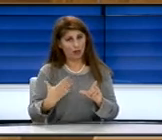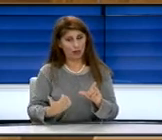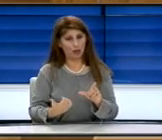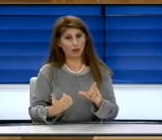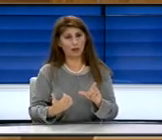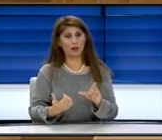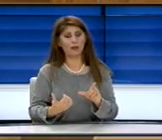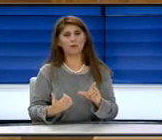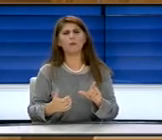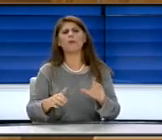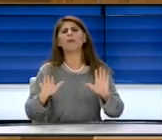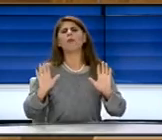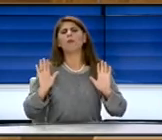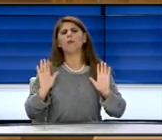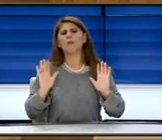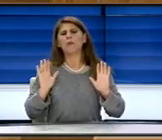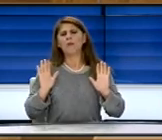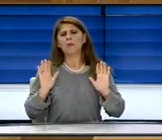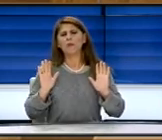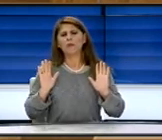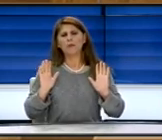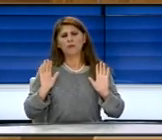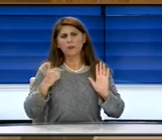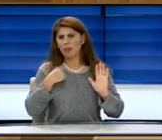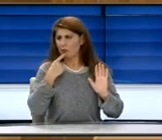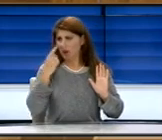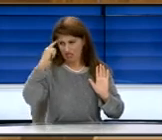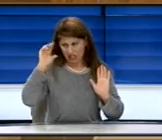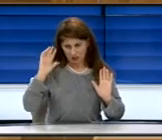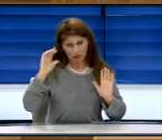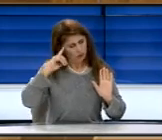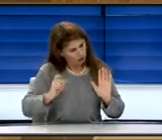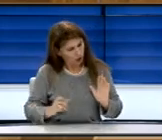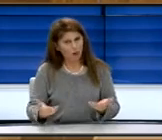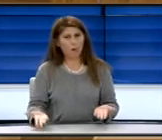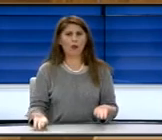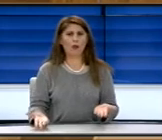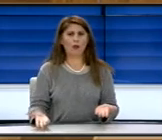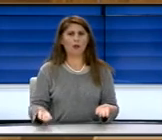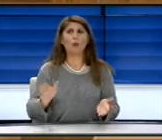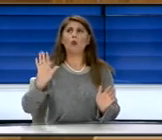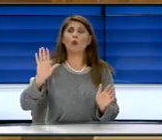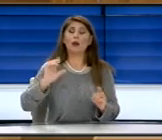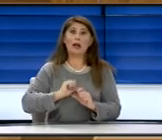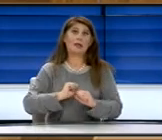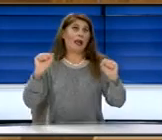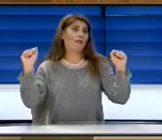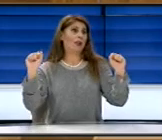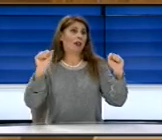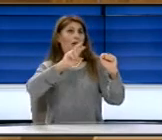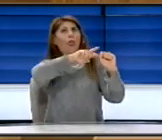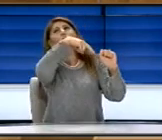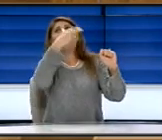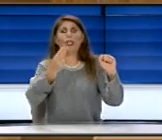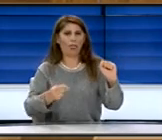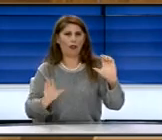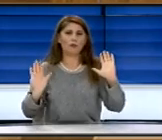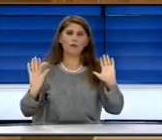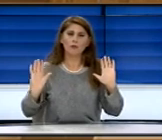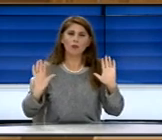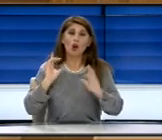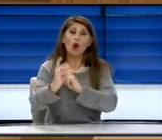Το ΚΚΕ βέβαια ούτε το ανήξερο παριστάνει, ούτε έπεσε και από κανένα σύννεφο. Χρόνια τώρα